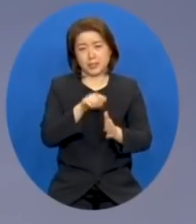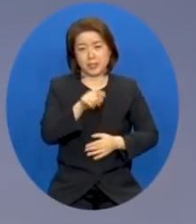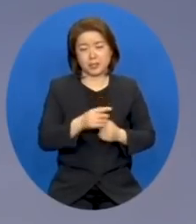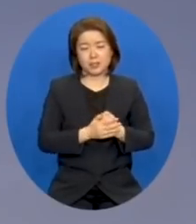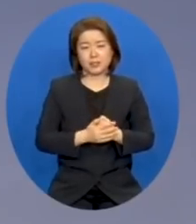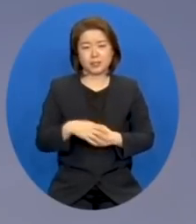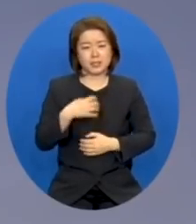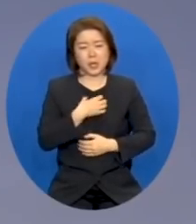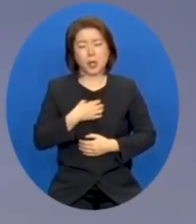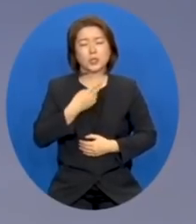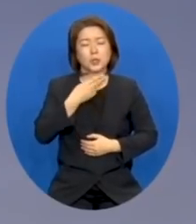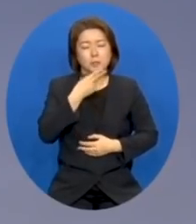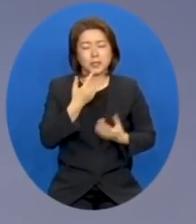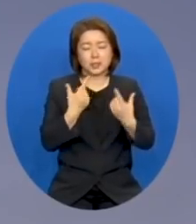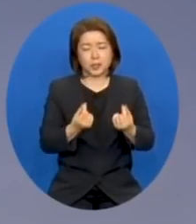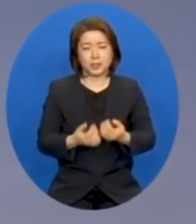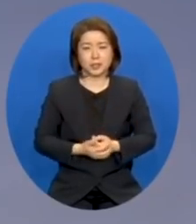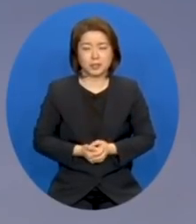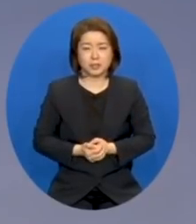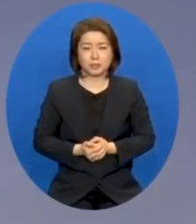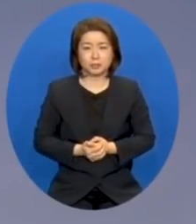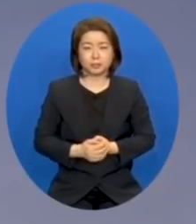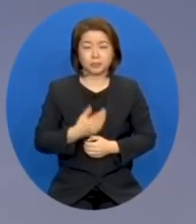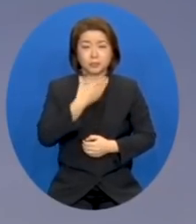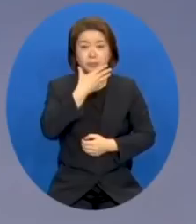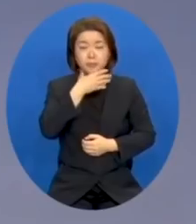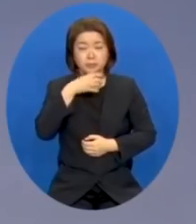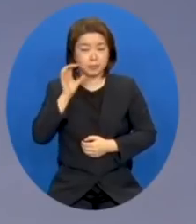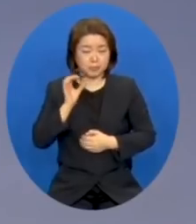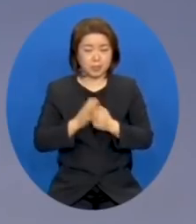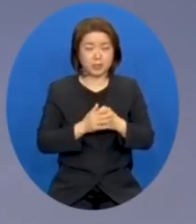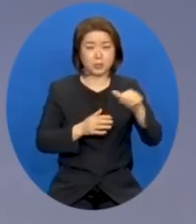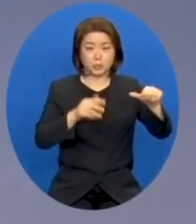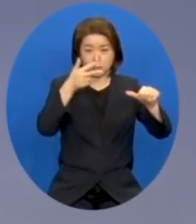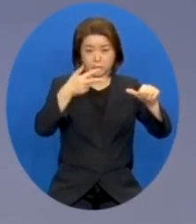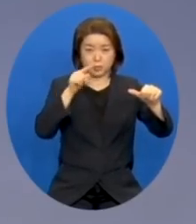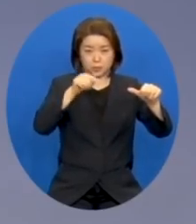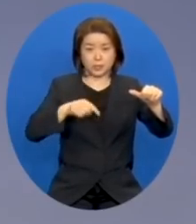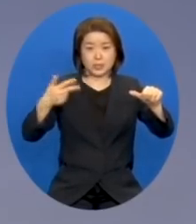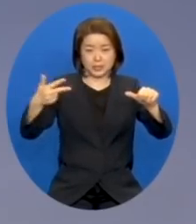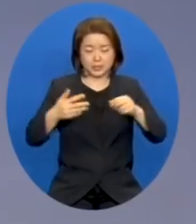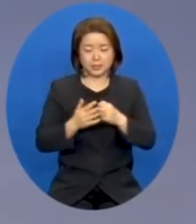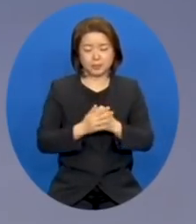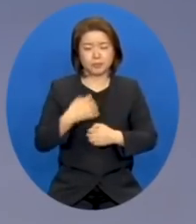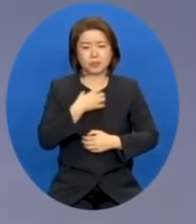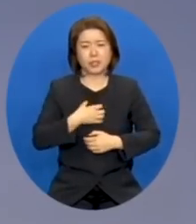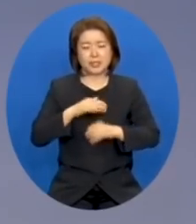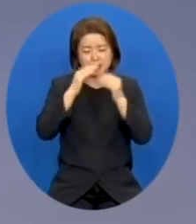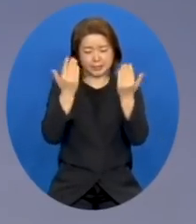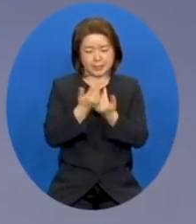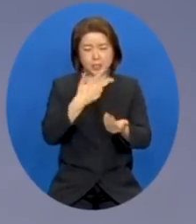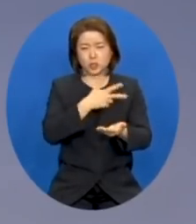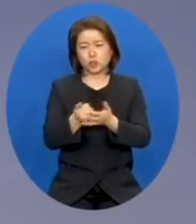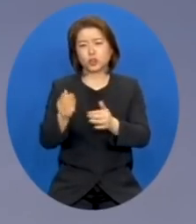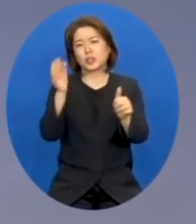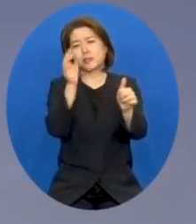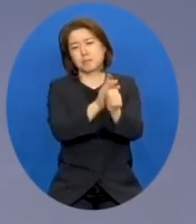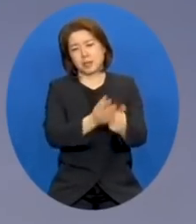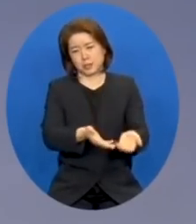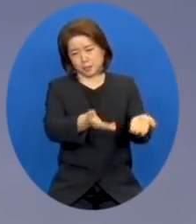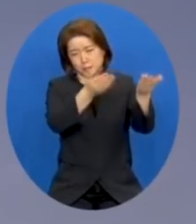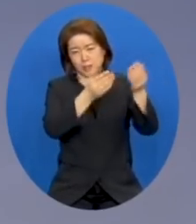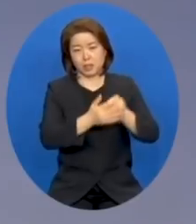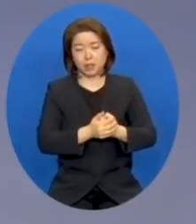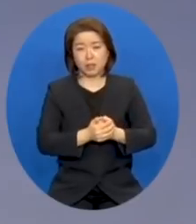없다는 뜻이기도 합니다 베드로 전서 5장 7절에 염려를 주께 맡겨 버리라 했는데